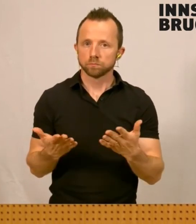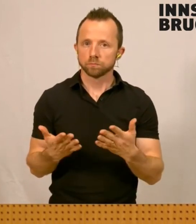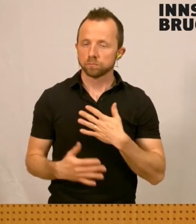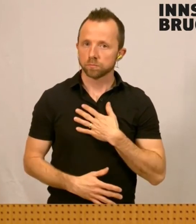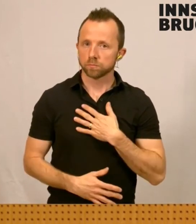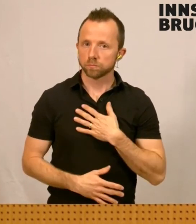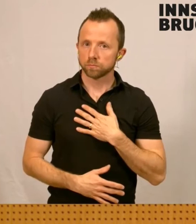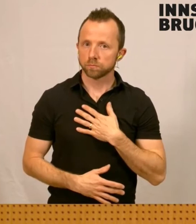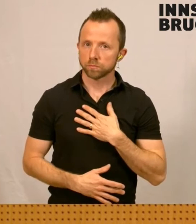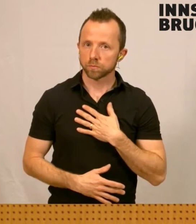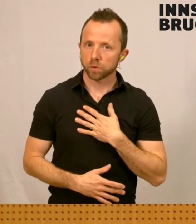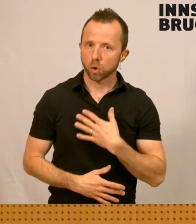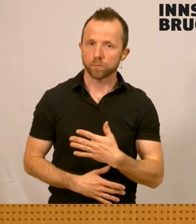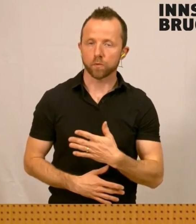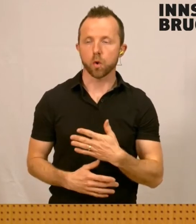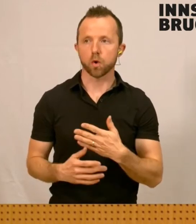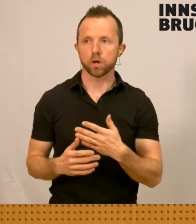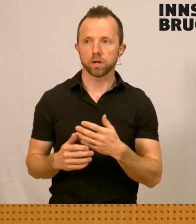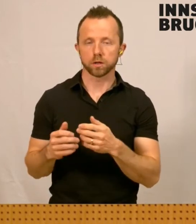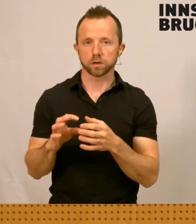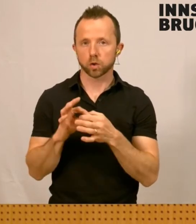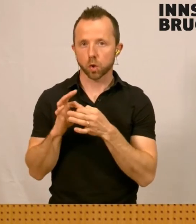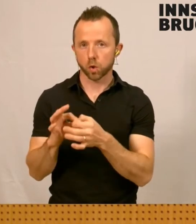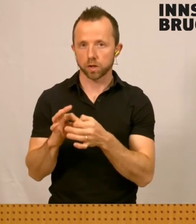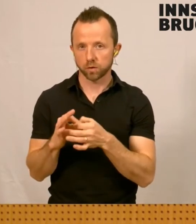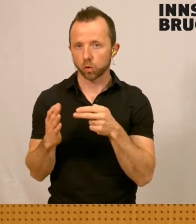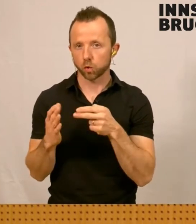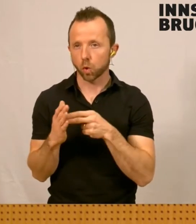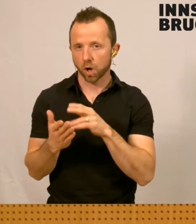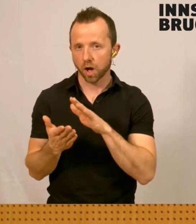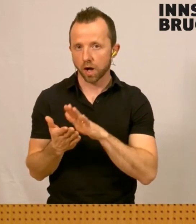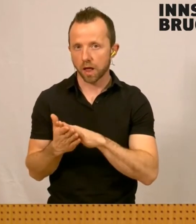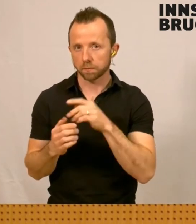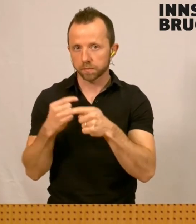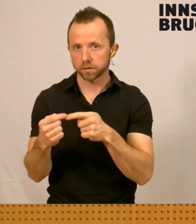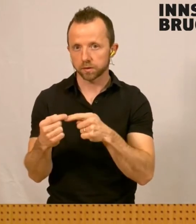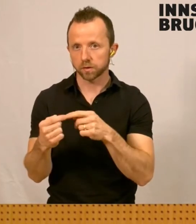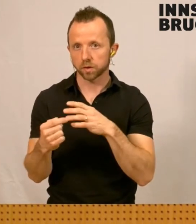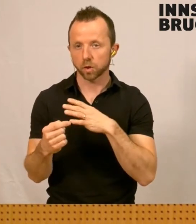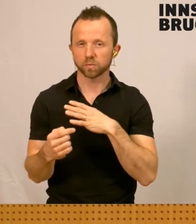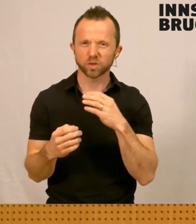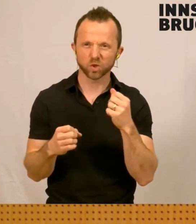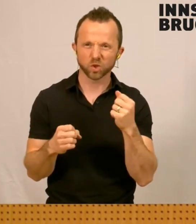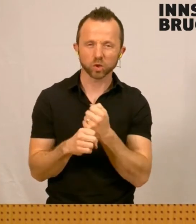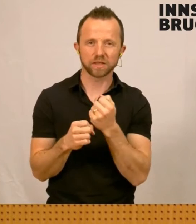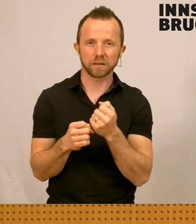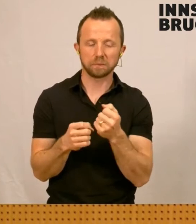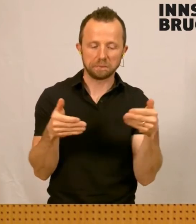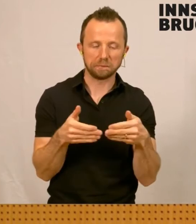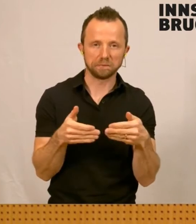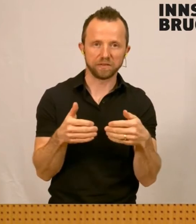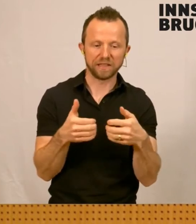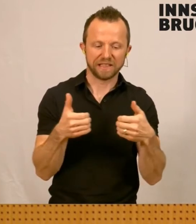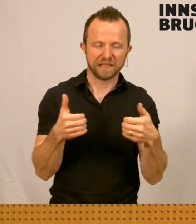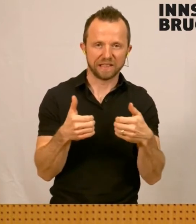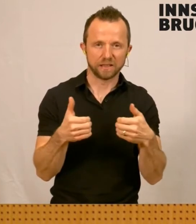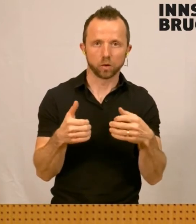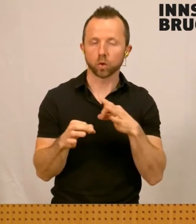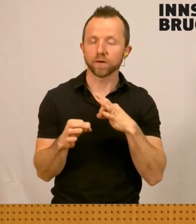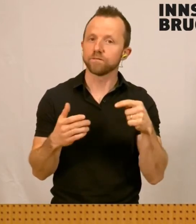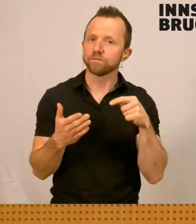einseitig beendeter funktionierender Koalition, trotz scheinbar brückenloser Gräben oder eigentlich gerade